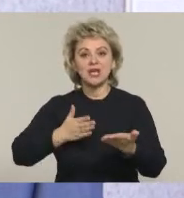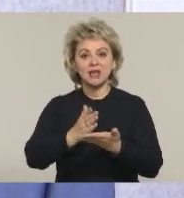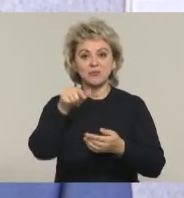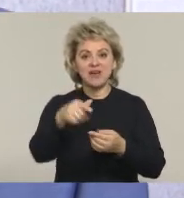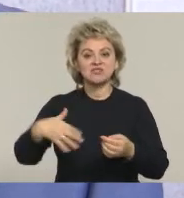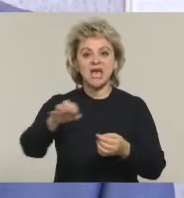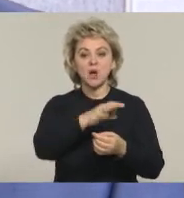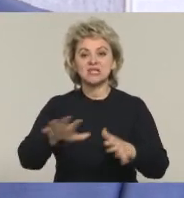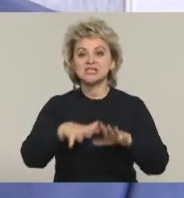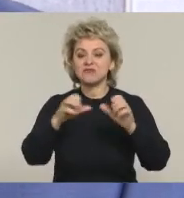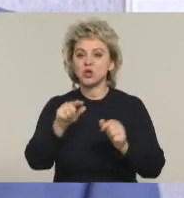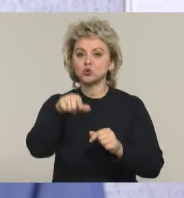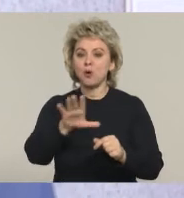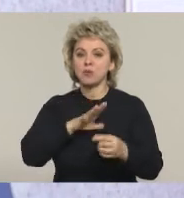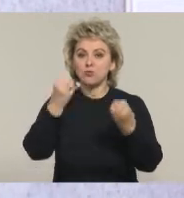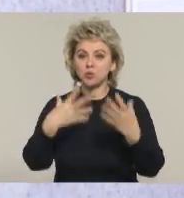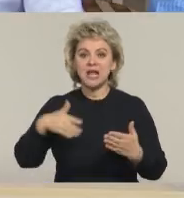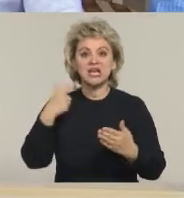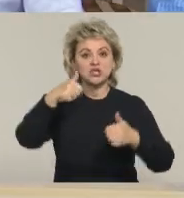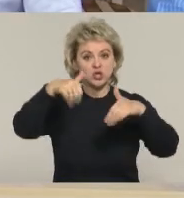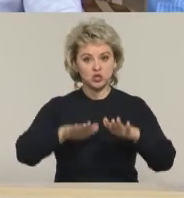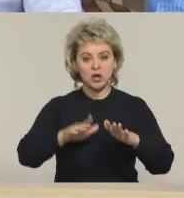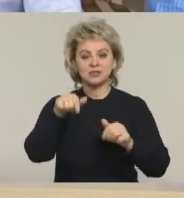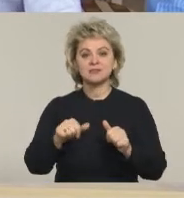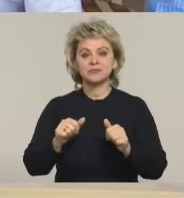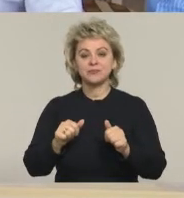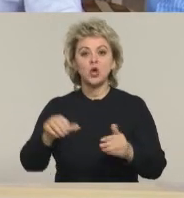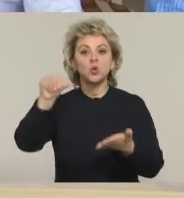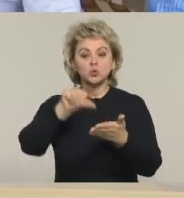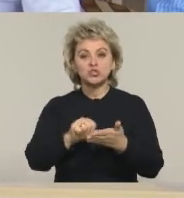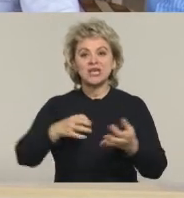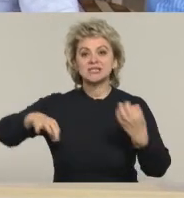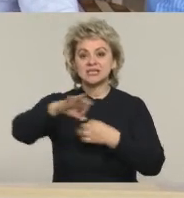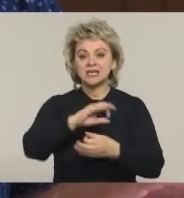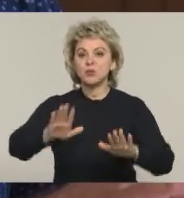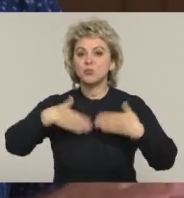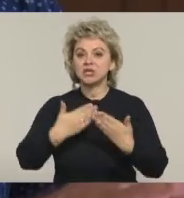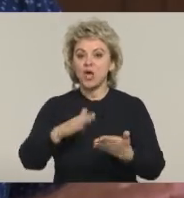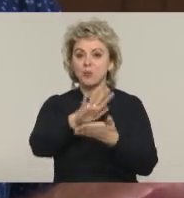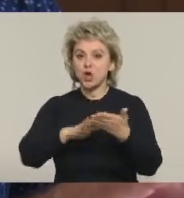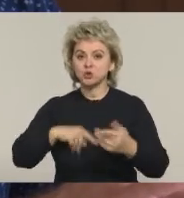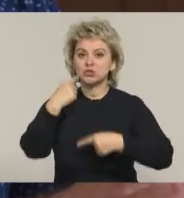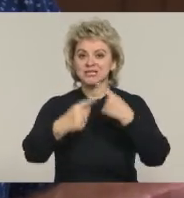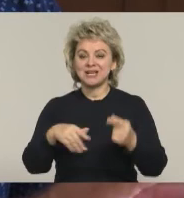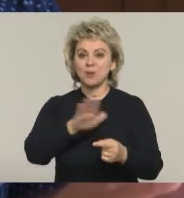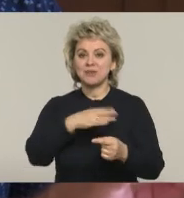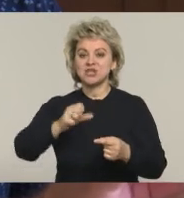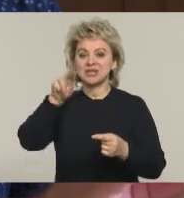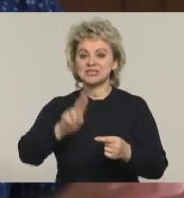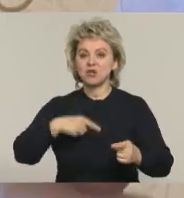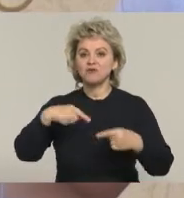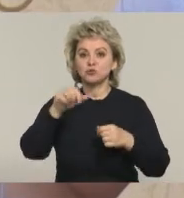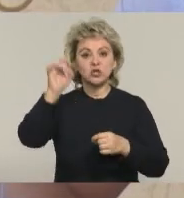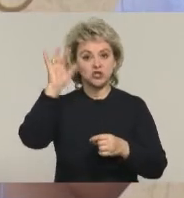усилия областной власти, чтобы там было проще и легче их решать. Участники дискуссии предложили продолжить традицию межнациональных